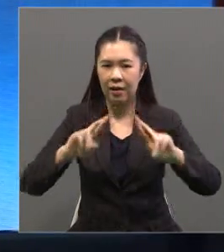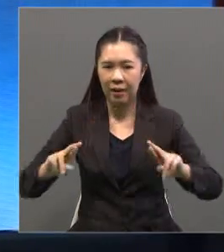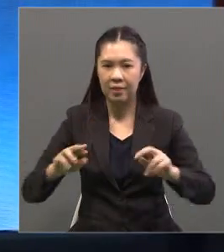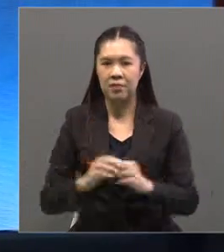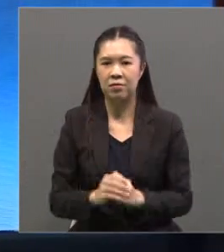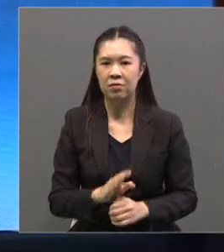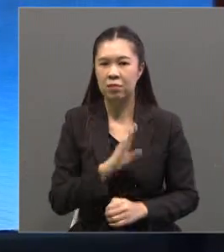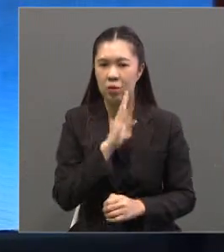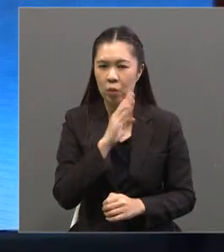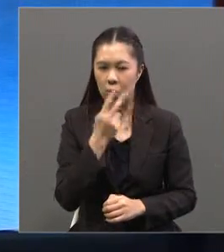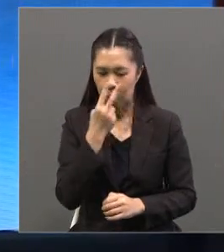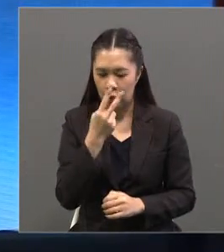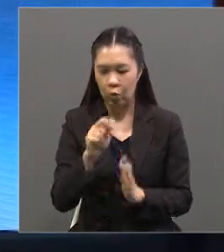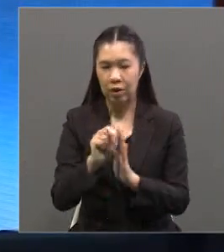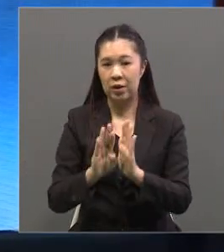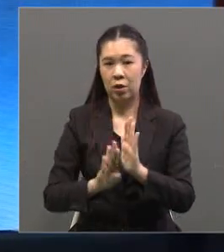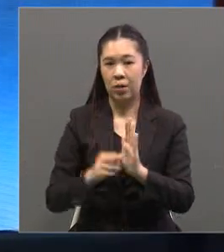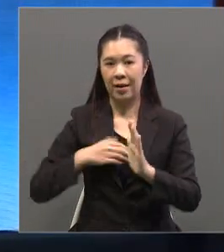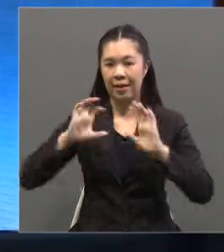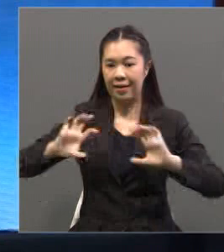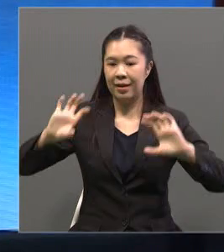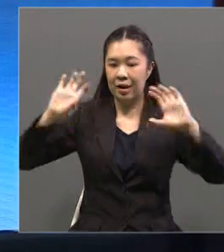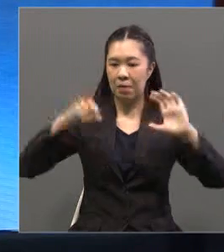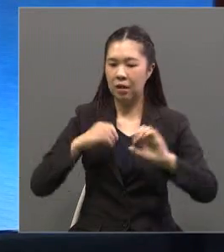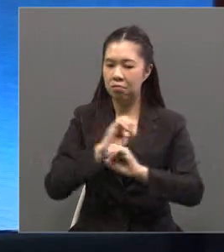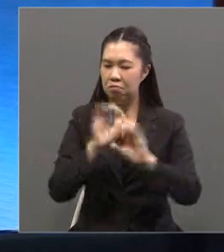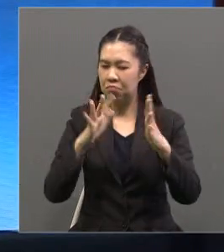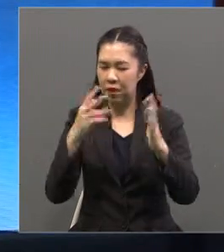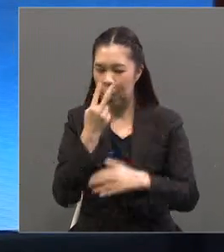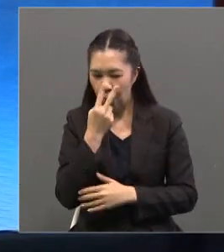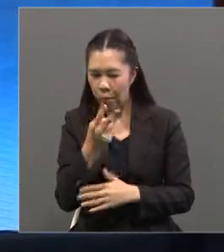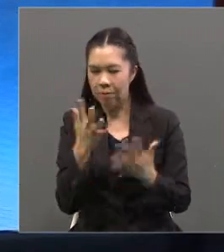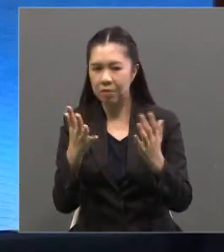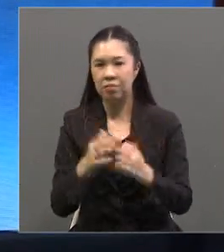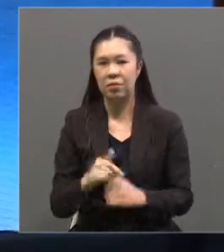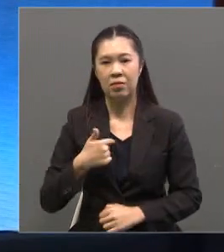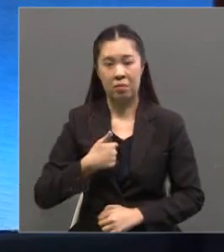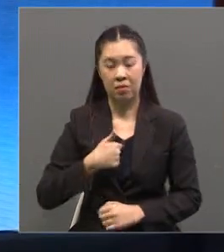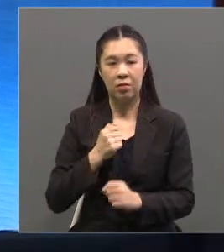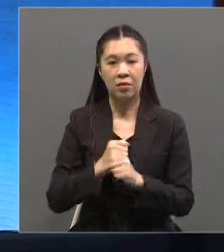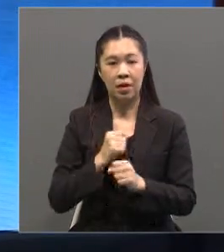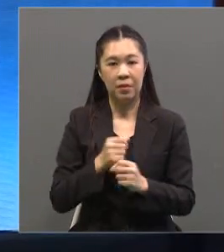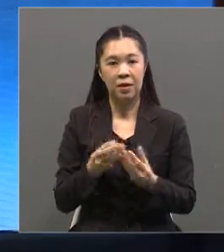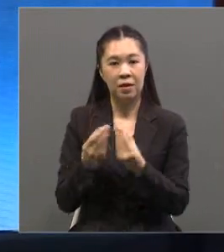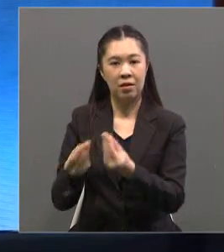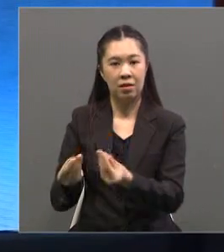าเขาไม่เห็นโรดแมปของรัฐบาลที่ชัดเจนว่าในการเพิ่มรายได้คืออะไรใช่ไหมครับถ้าเกิดให้ผมทำงานให้ทางรั